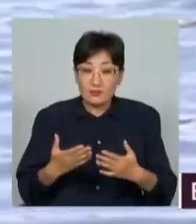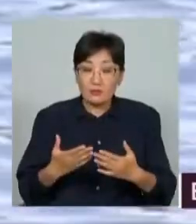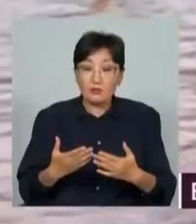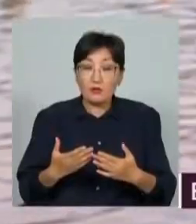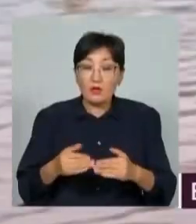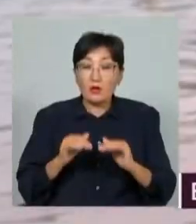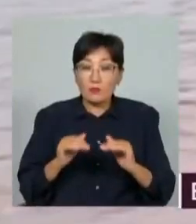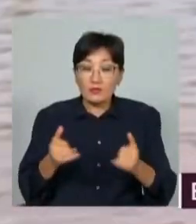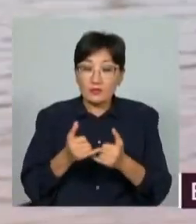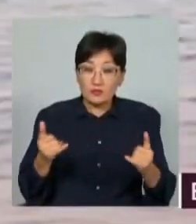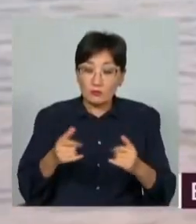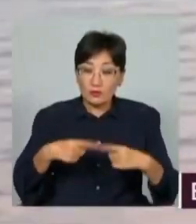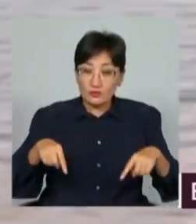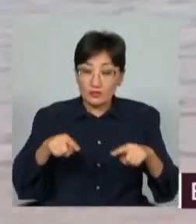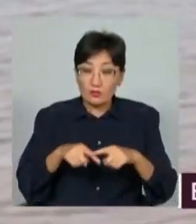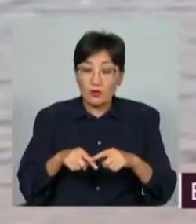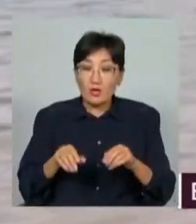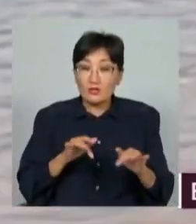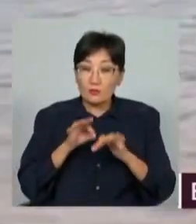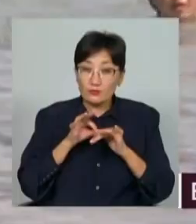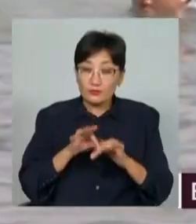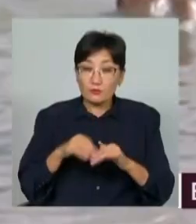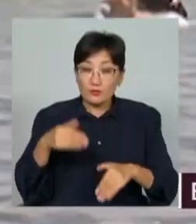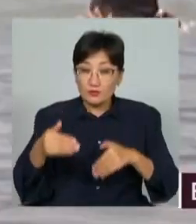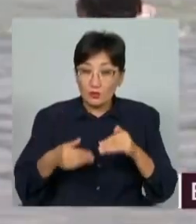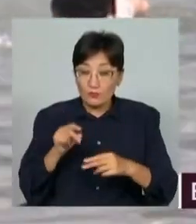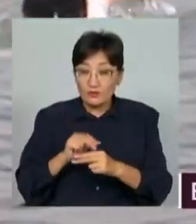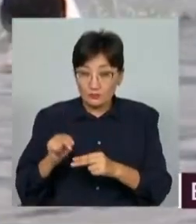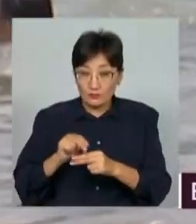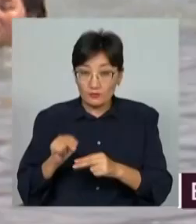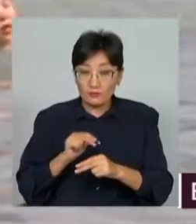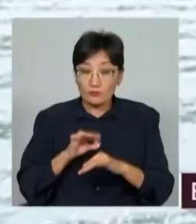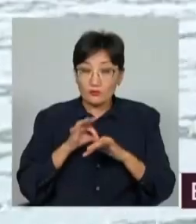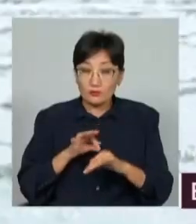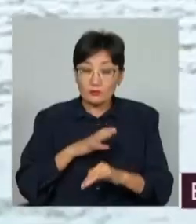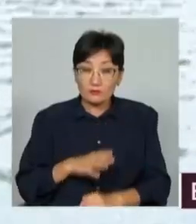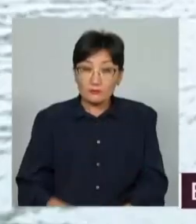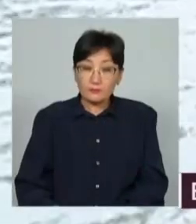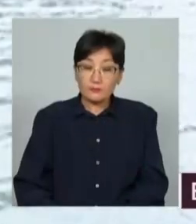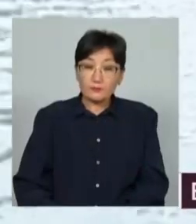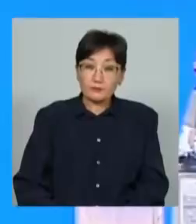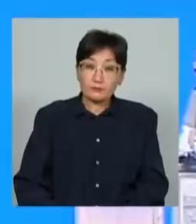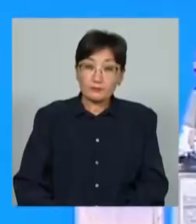мақсатында балаларға арналған орталықтарда шаралар ұйымдастырылып, жүзу сабақтары өткізілген.